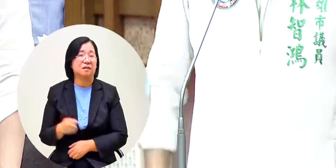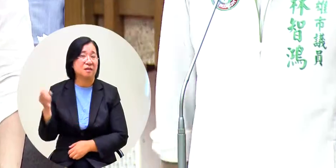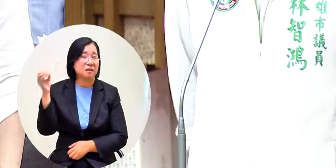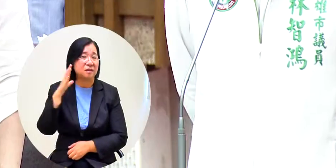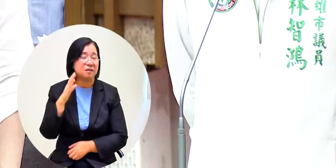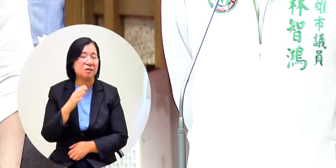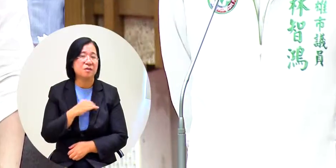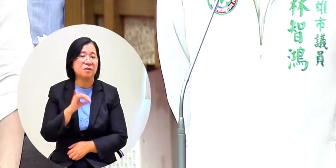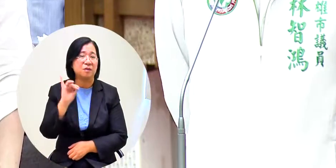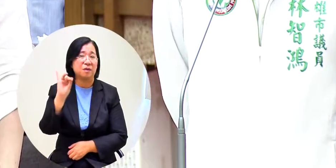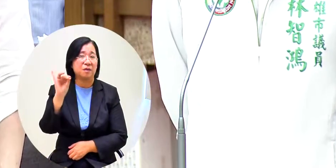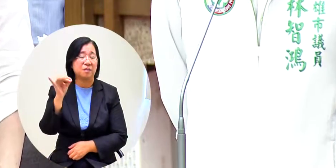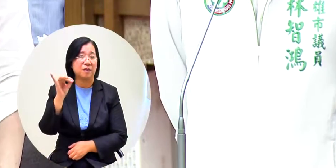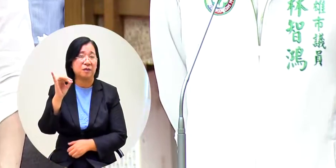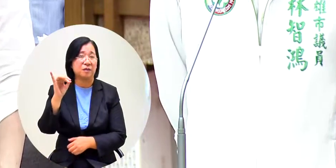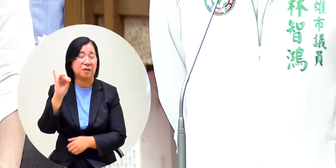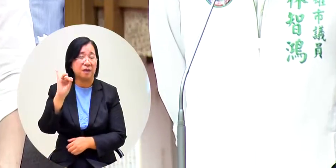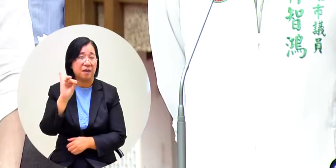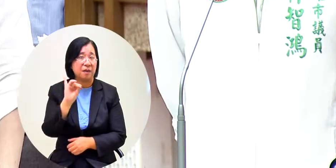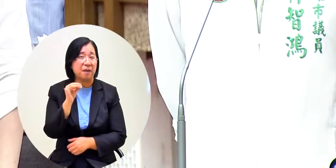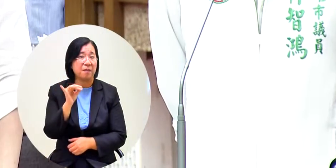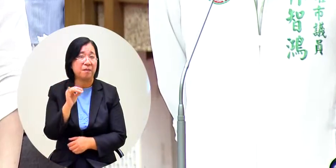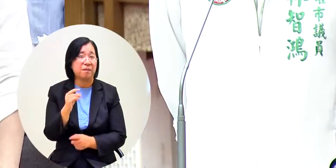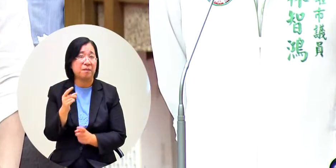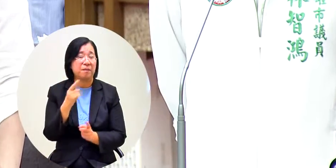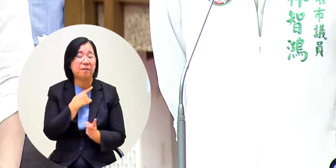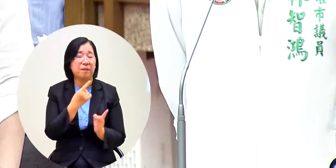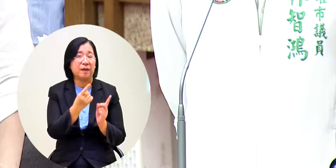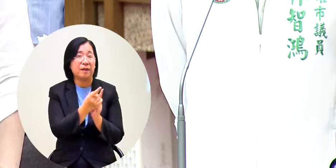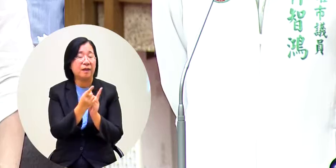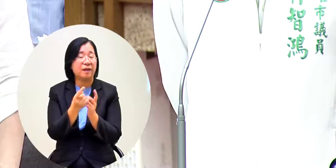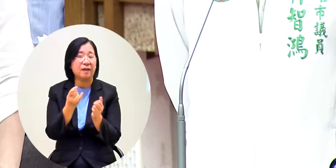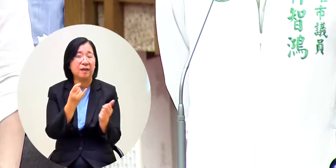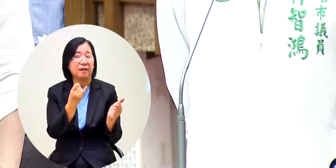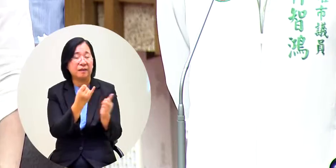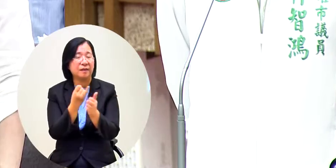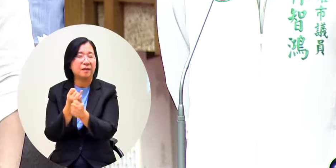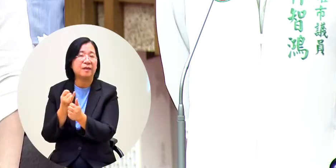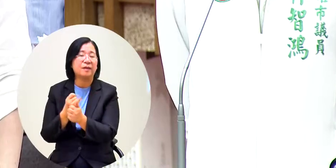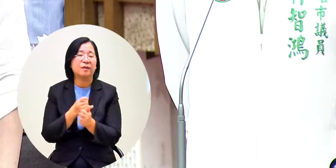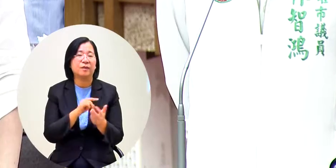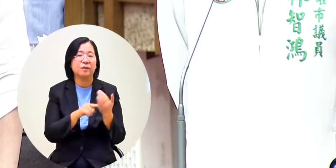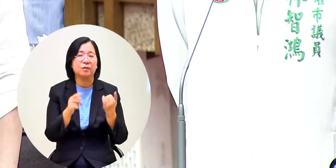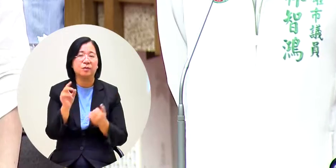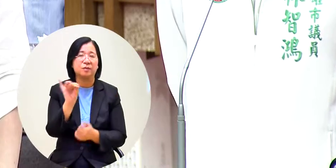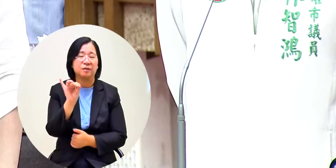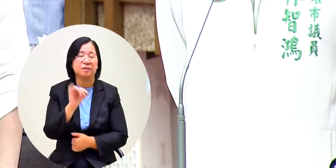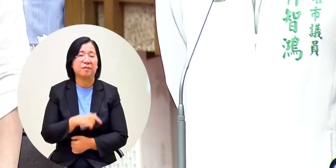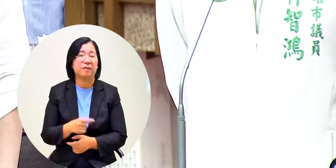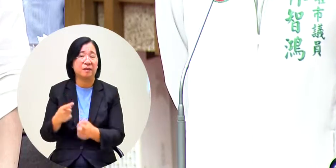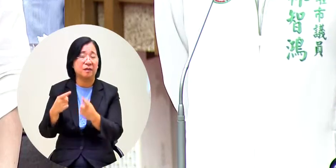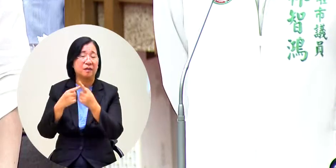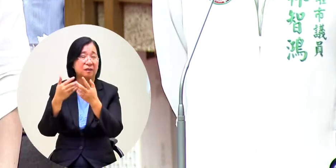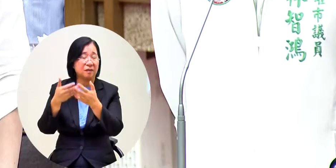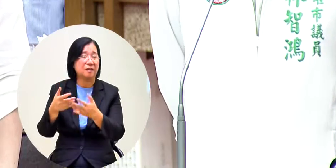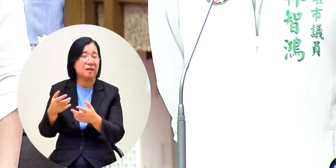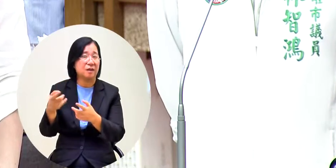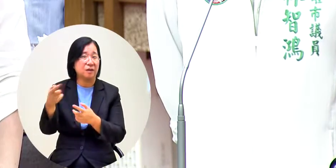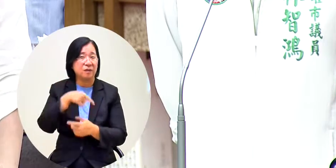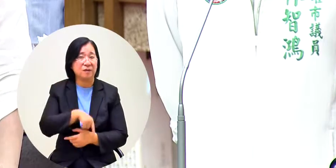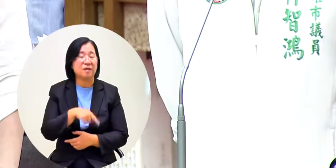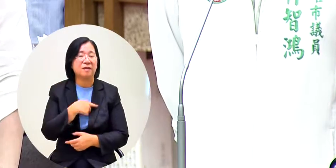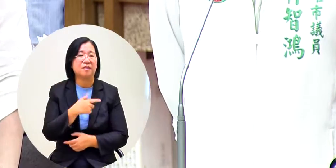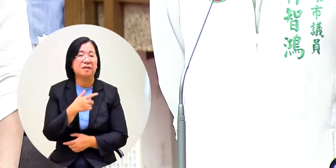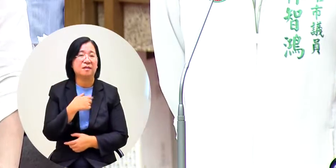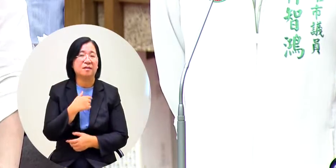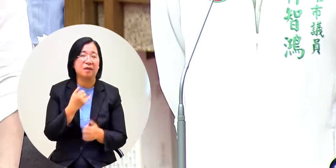的大陆新人到高雄、到台湾来，那他们是要办婚礼兼旅游。所以从民意代表的角色，我们一听到这样的讯